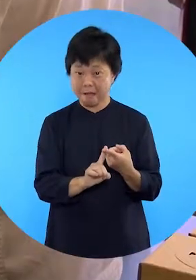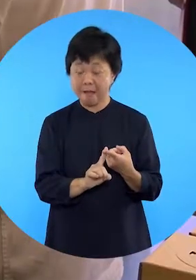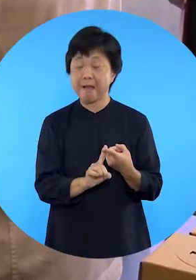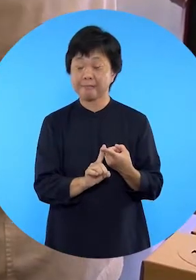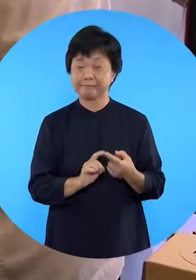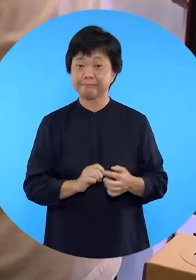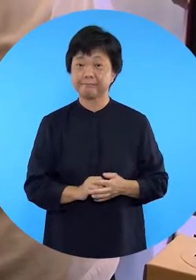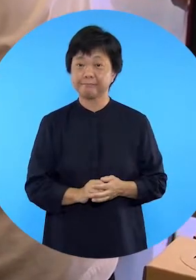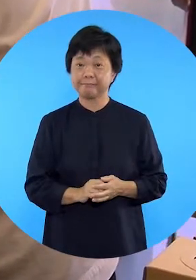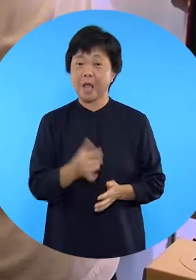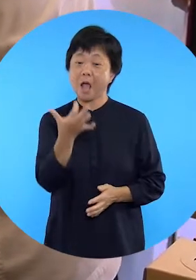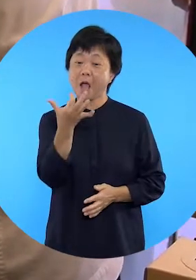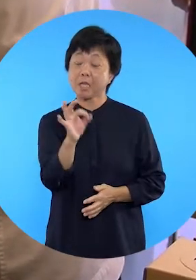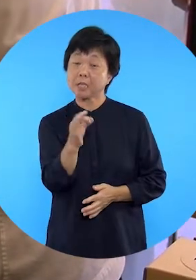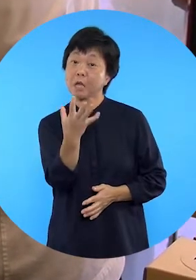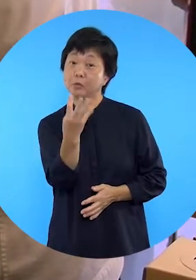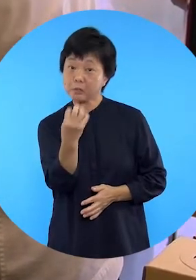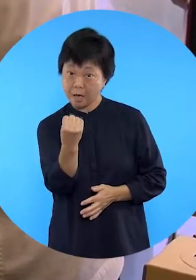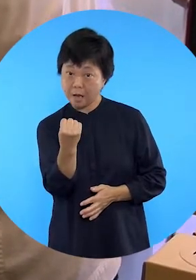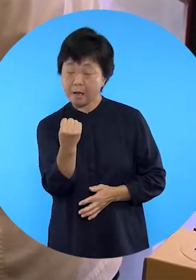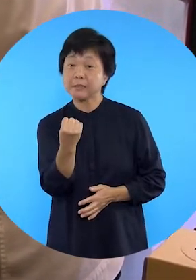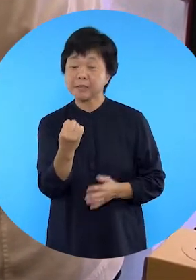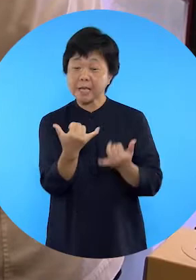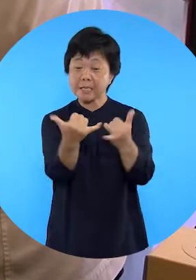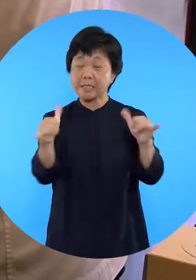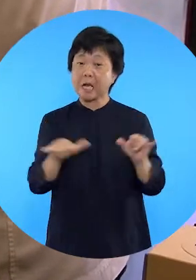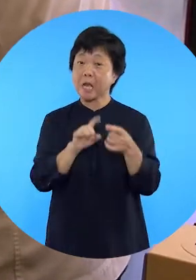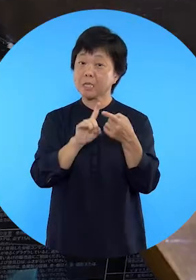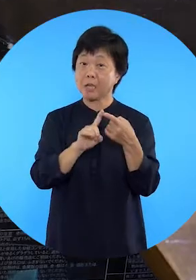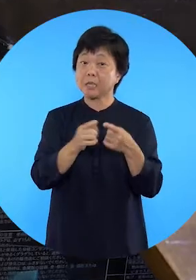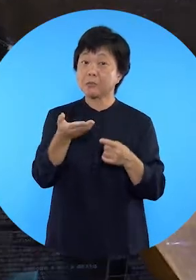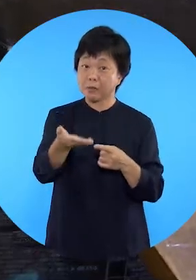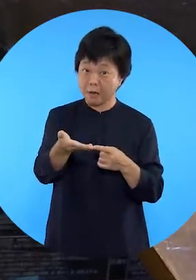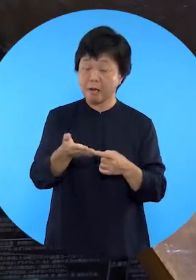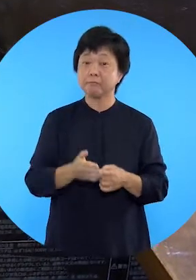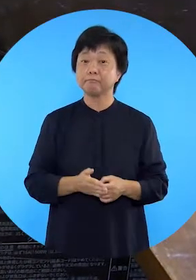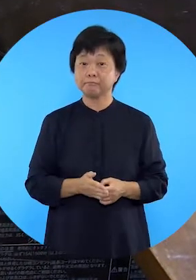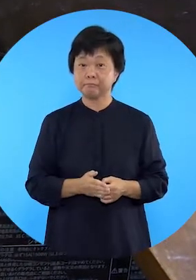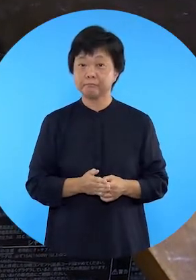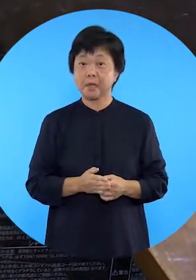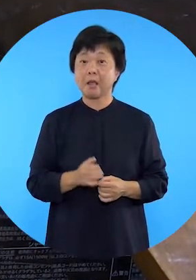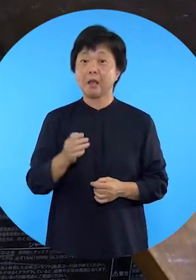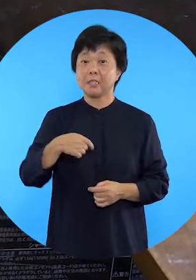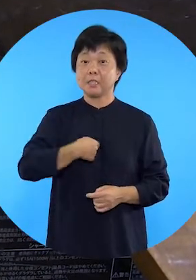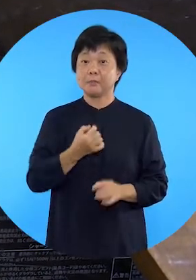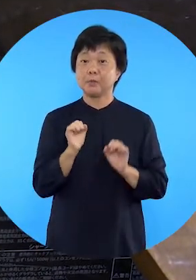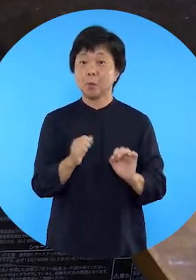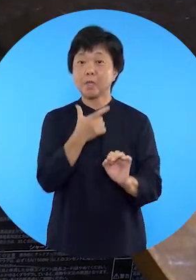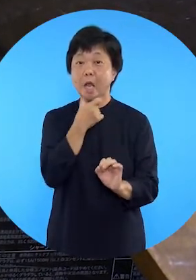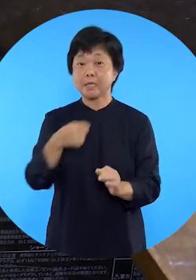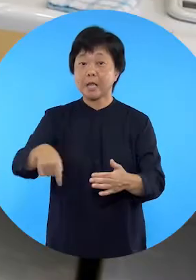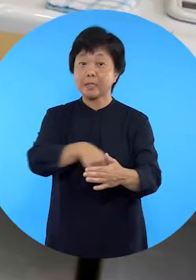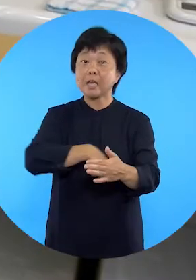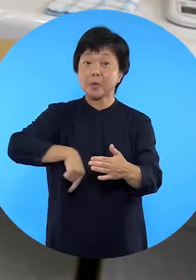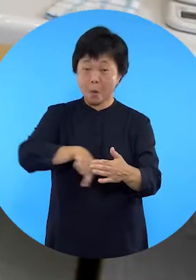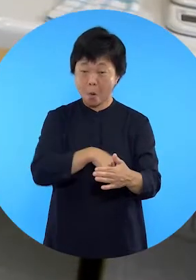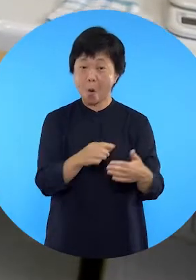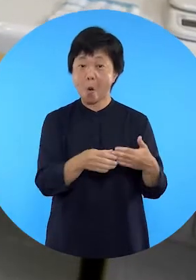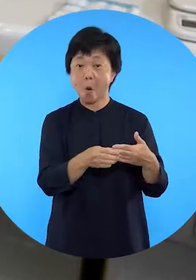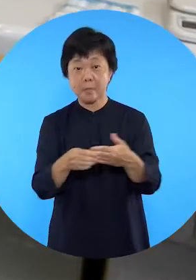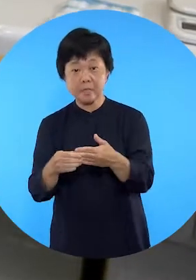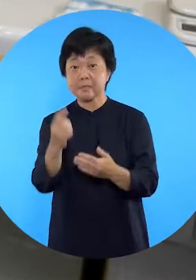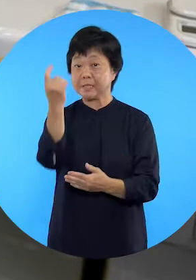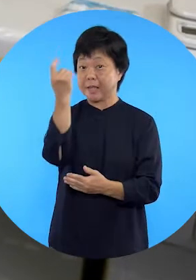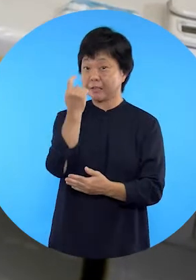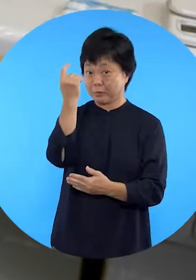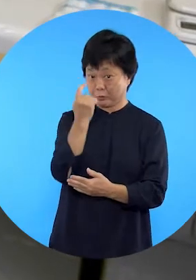か、価格はどうなのか、相場なのかなど、市場も踏まえた、なおかつ自分のやりたい